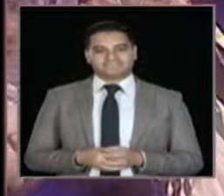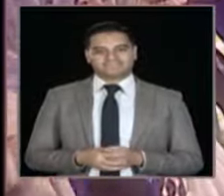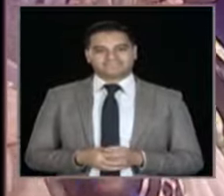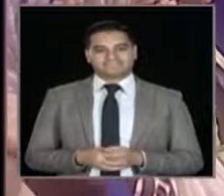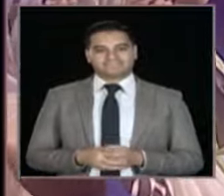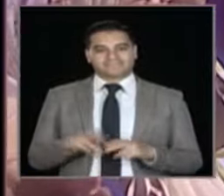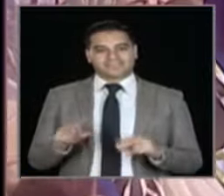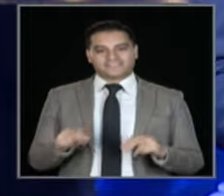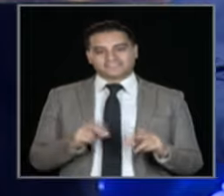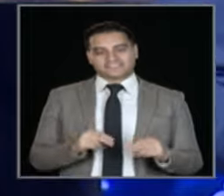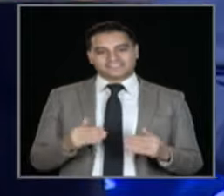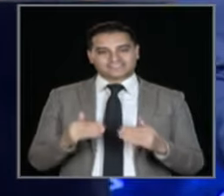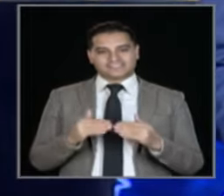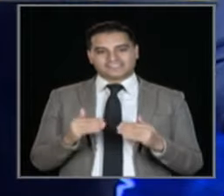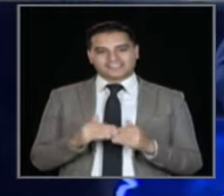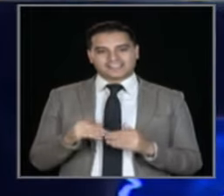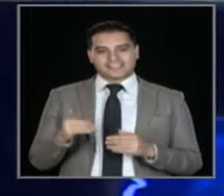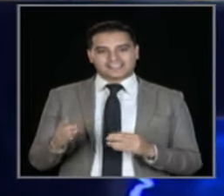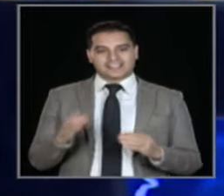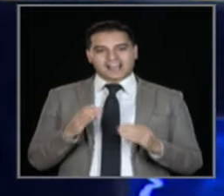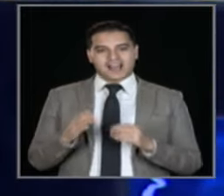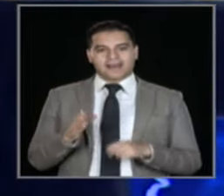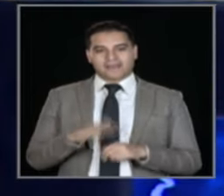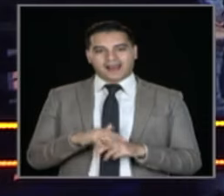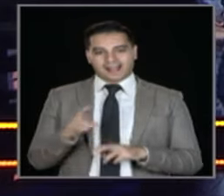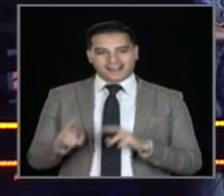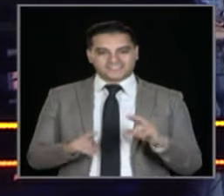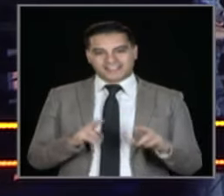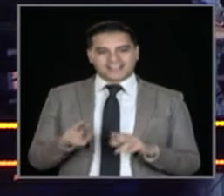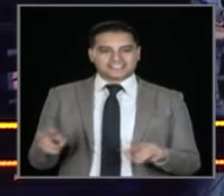أقول لكم حاجة، أنتوا جاوبتوا على نفس الأسئلة،